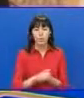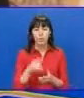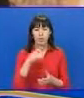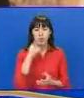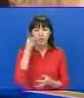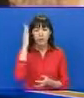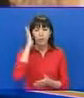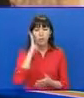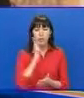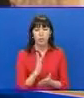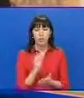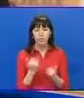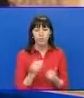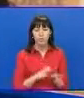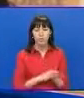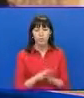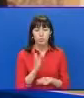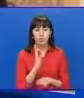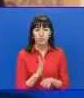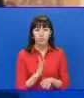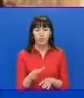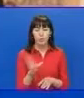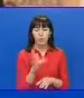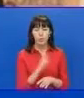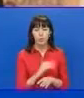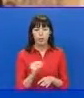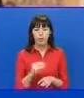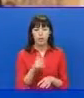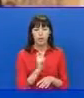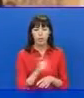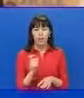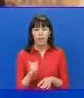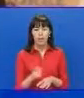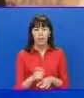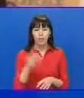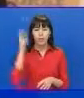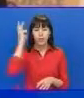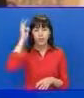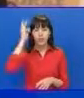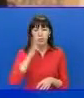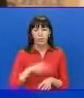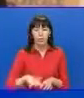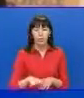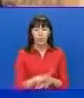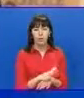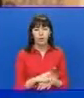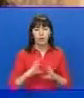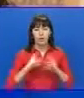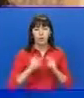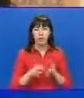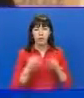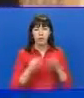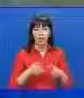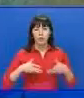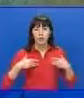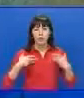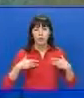Бүгін сол орындалуға отырған сияқты. Мен жалпы халқыма, жалпы түркі халықтарына, бүкіл әлем жұртына бейбітшілік тілейміз